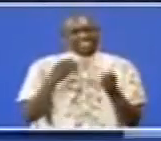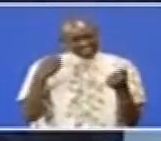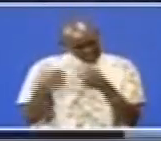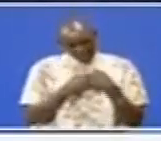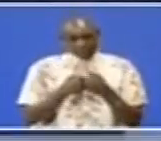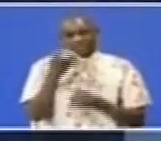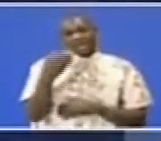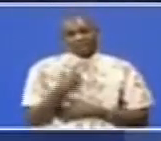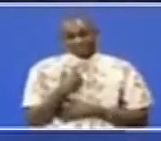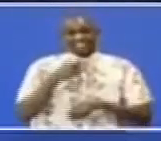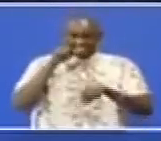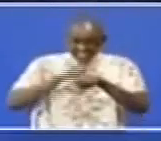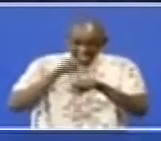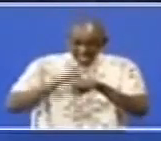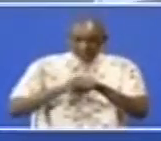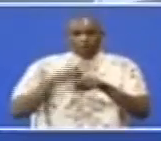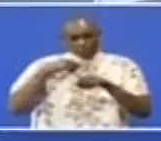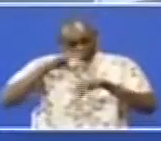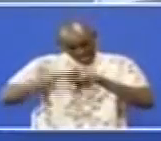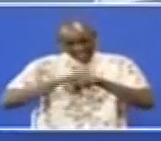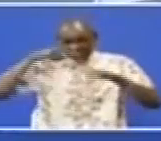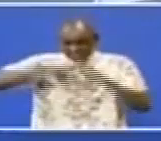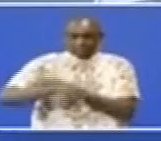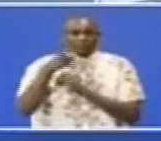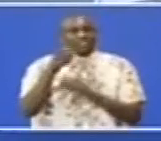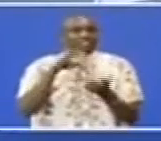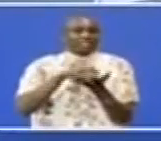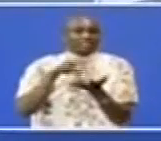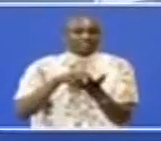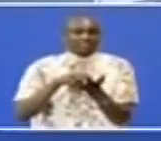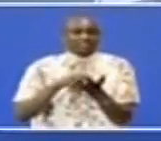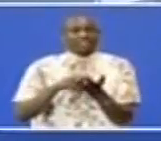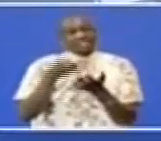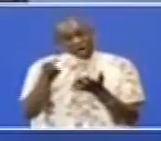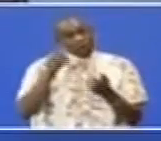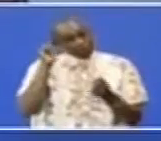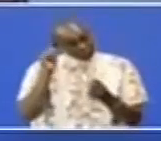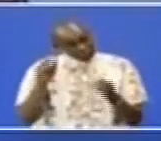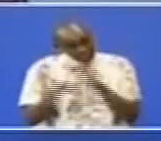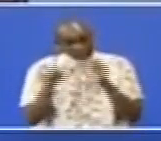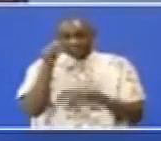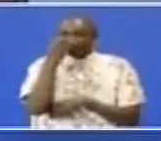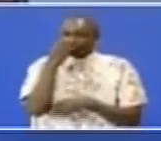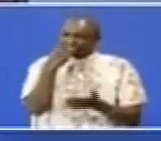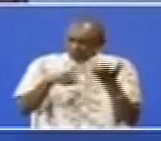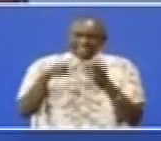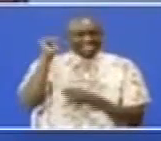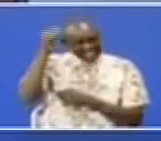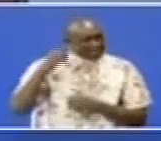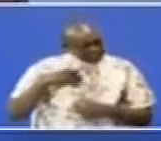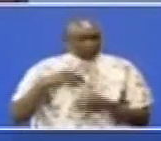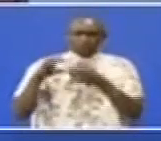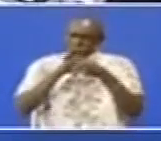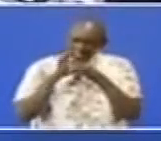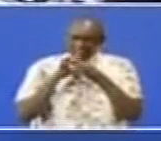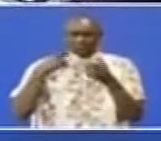difficulties when it comes to the foundations of their case. Zaidi ya hayo, naibu wa rais aliwataka wa Kenya kushikana kwa pamoja ili